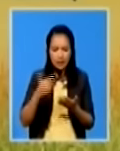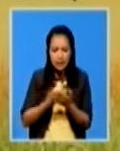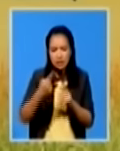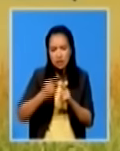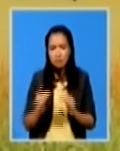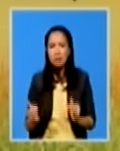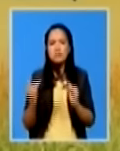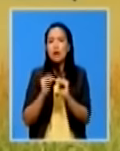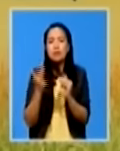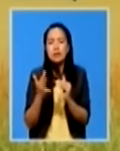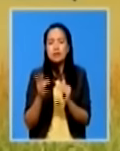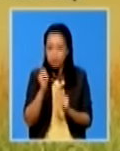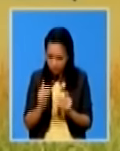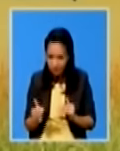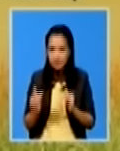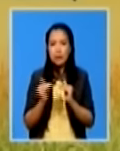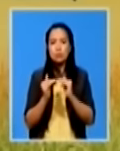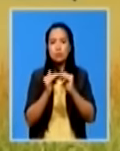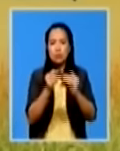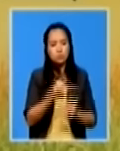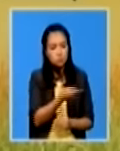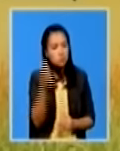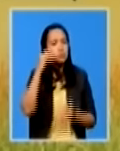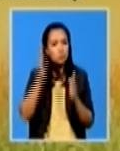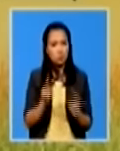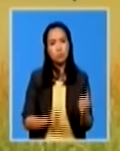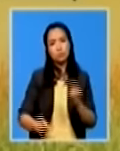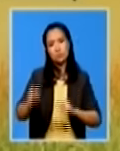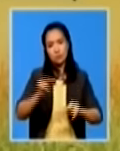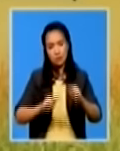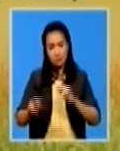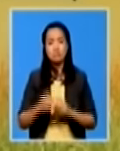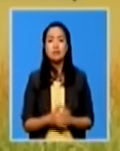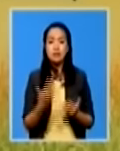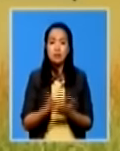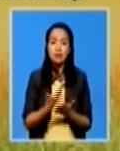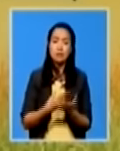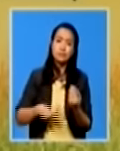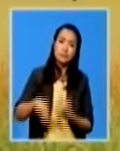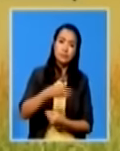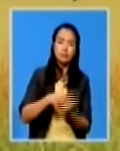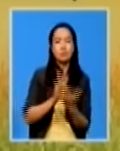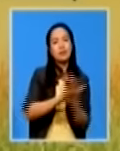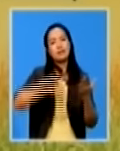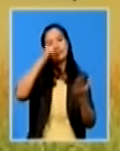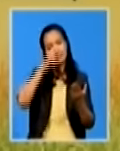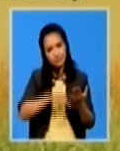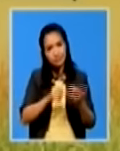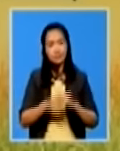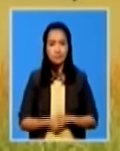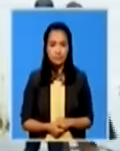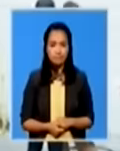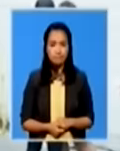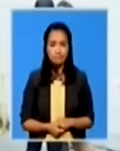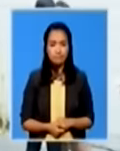ท่านั้นนะครับเพราะข้าราชการเขาเสียภาษีทั้งหมดทุกคนก็ต้องดูแลเขาแล้วเงินเหล่านั้นมันก็กลับมาเป็นค่าใช้จ่ายในประเทศทั้งสิ้นนะครับ